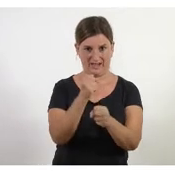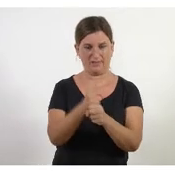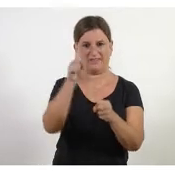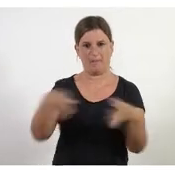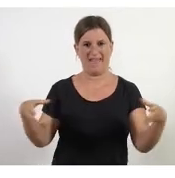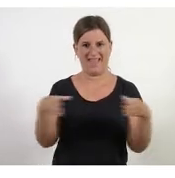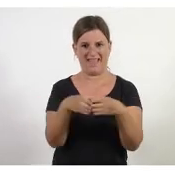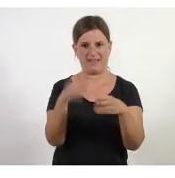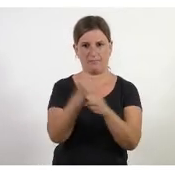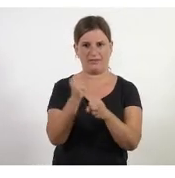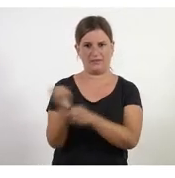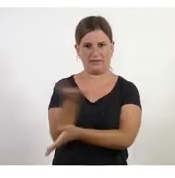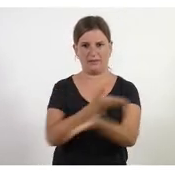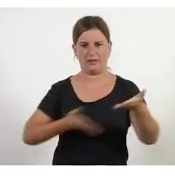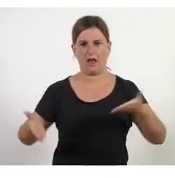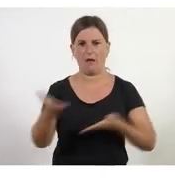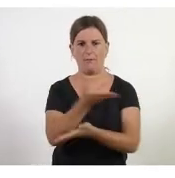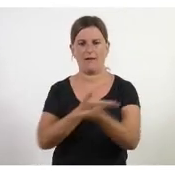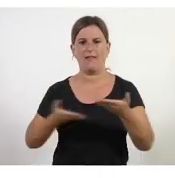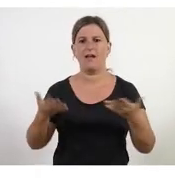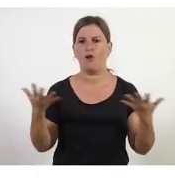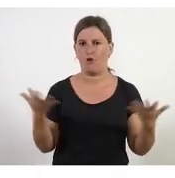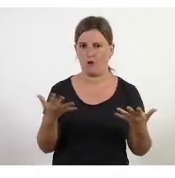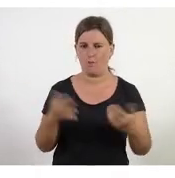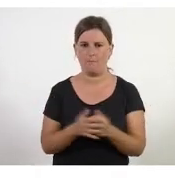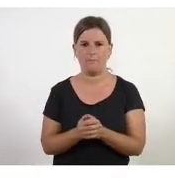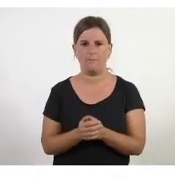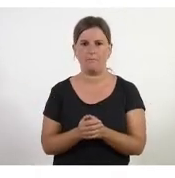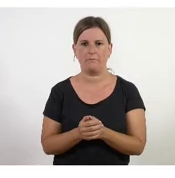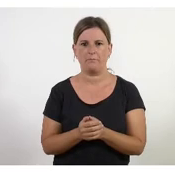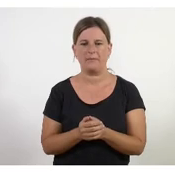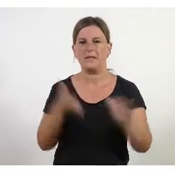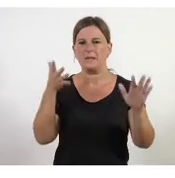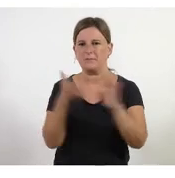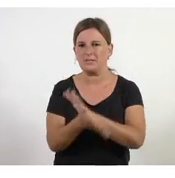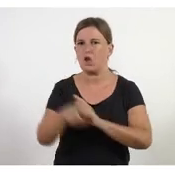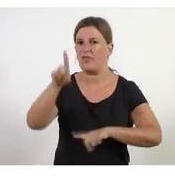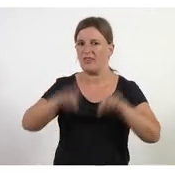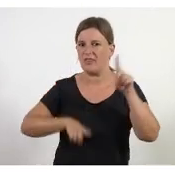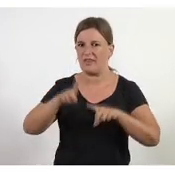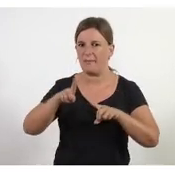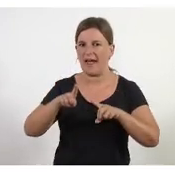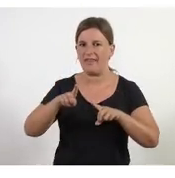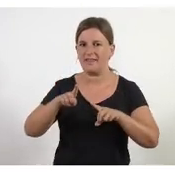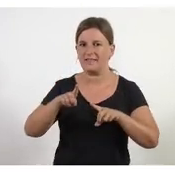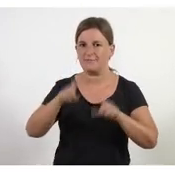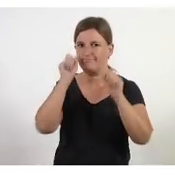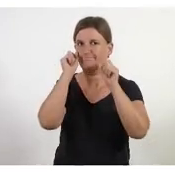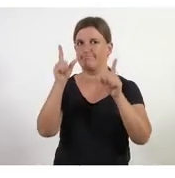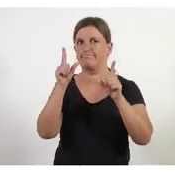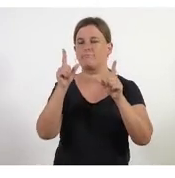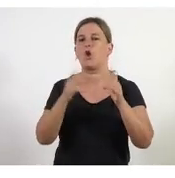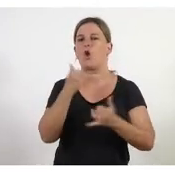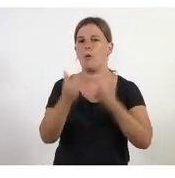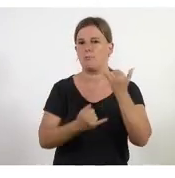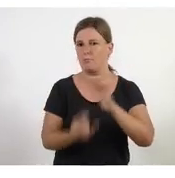l'equip. Perquè aquí també apareix un segon mur, un dels grans problemes,